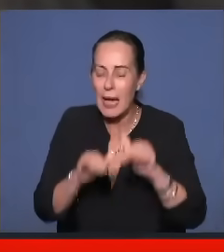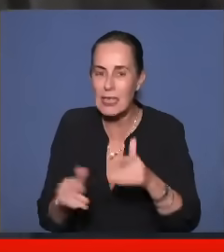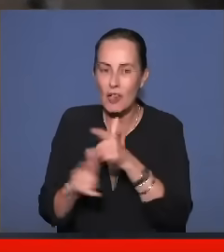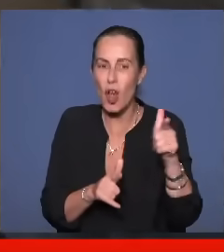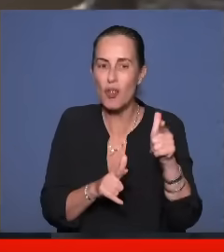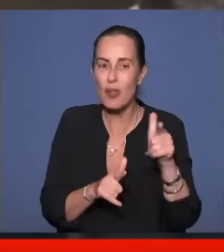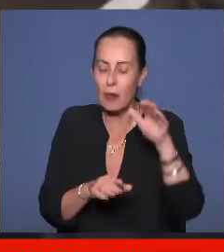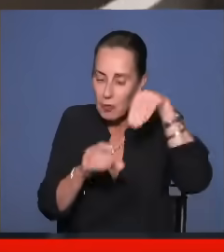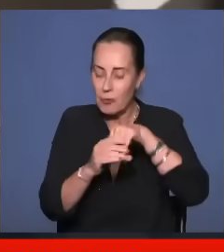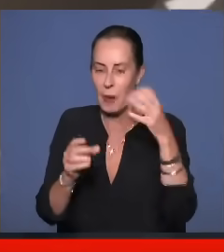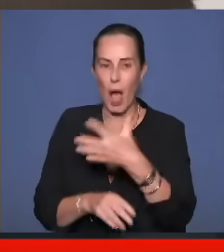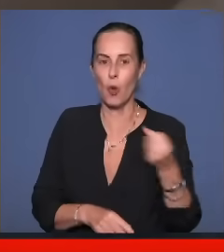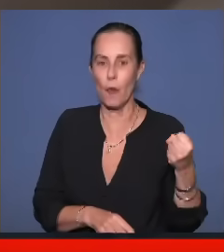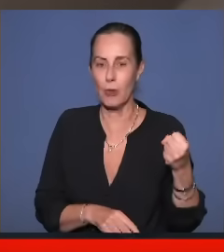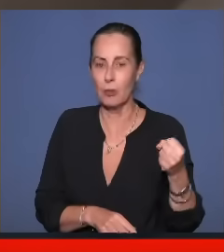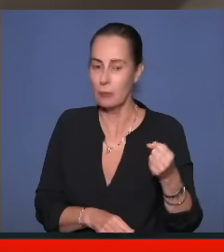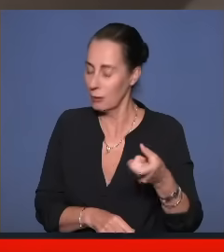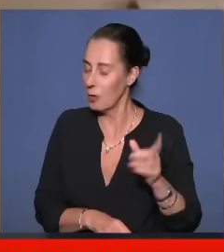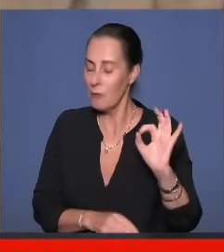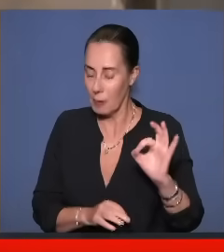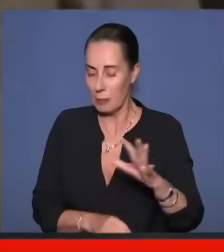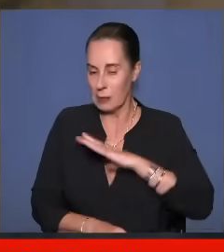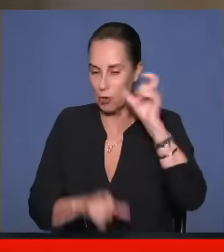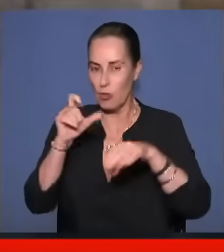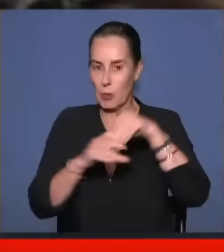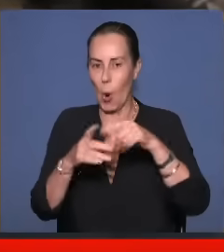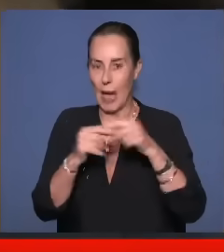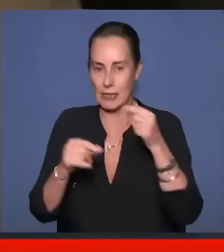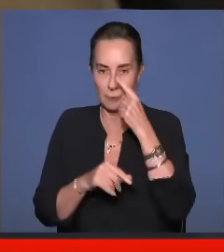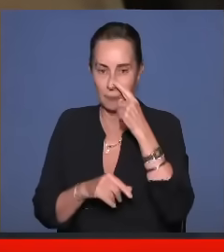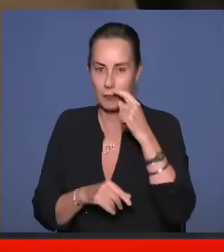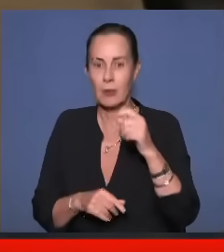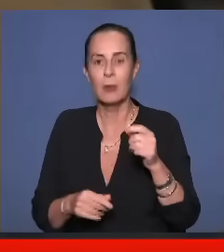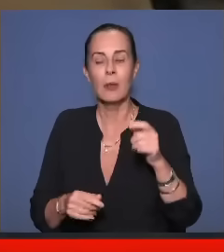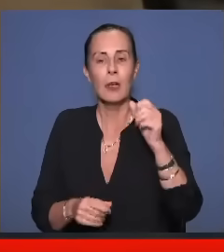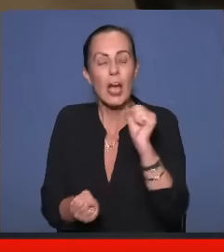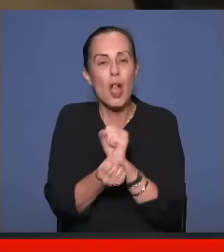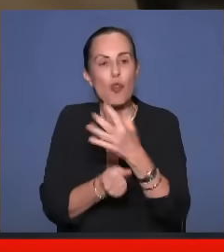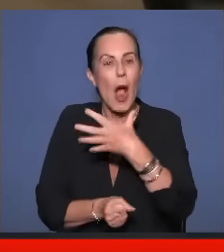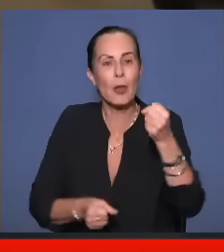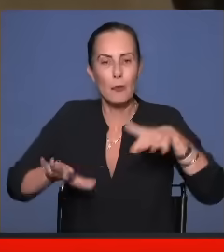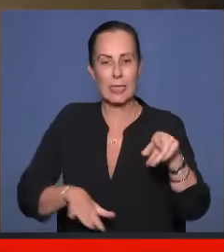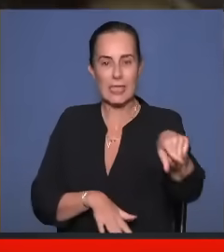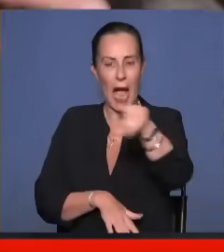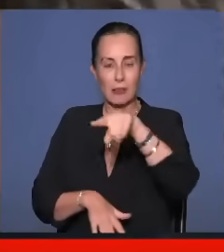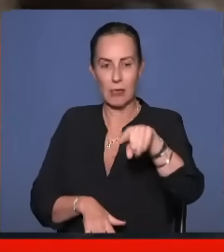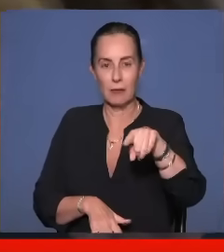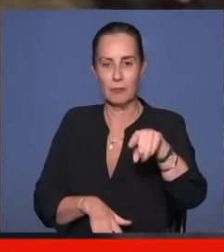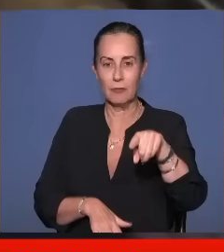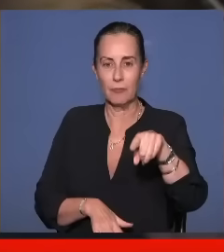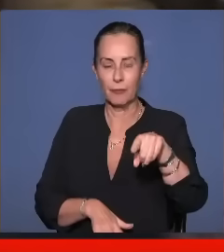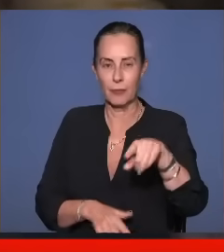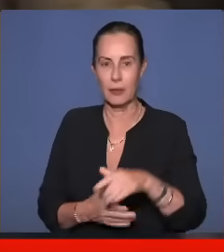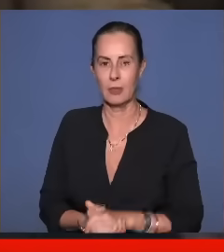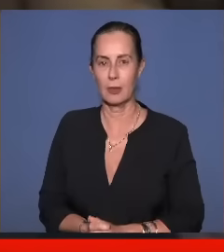להסתרת חטופים תוך סיכון האוכלוסייה העזתית. Tying hostages on a chair in his facility